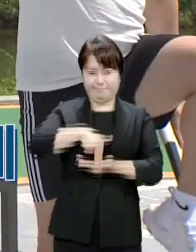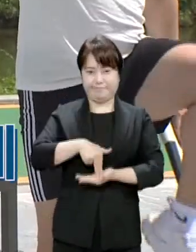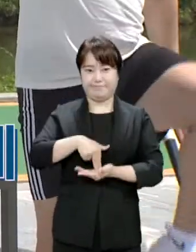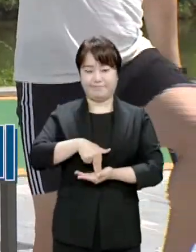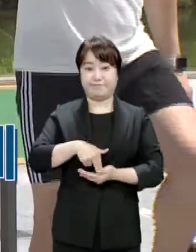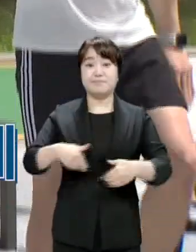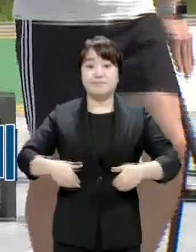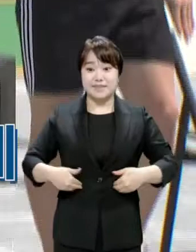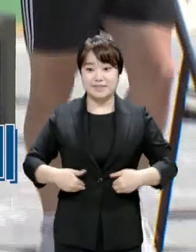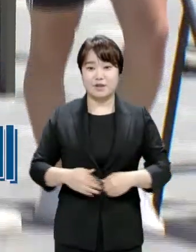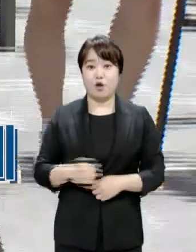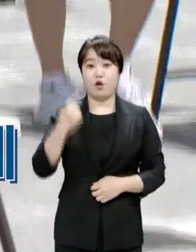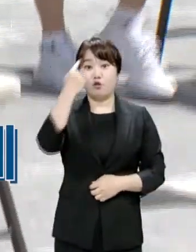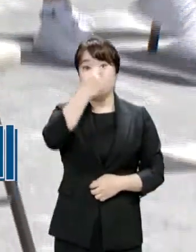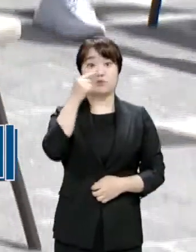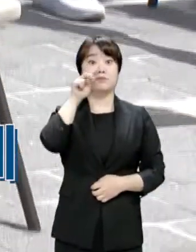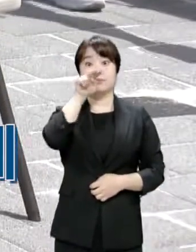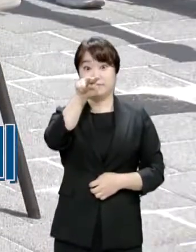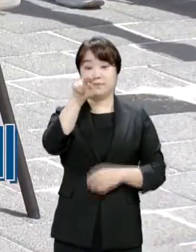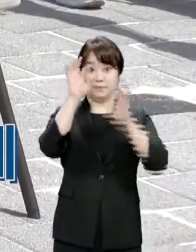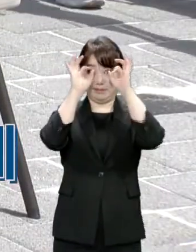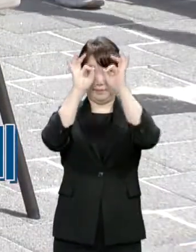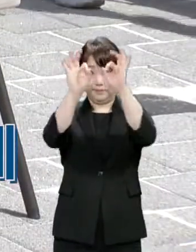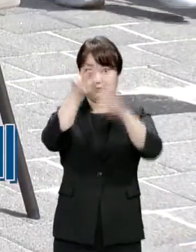시선은 정면 바라봐주세요.